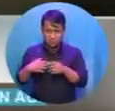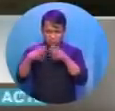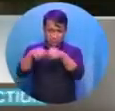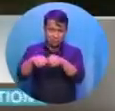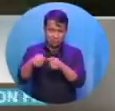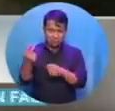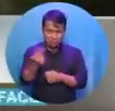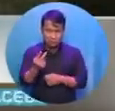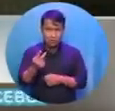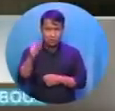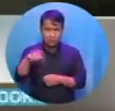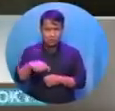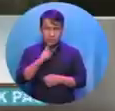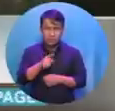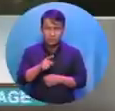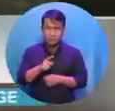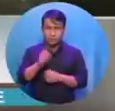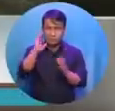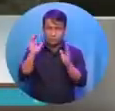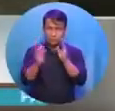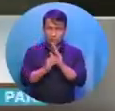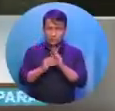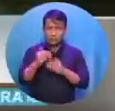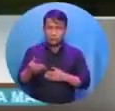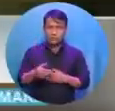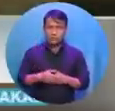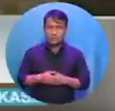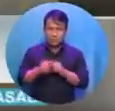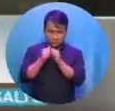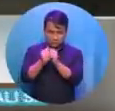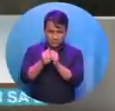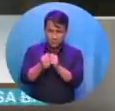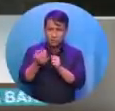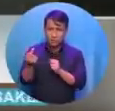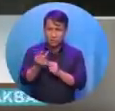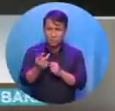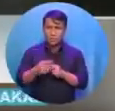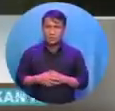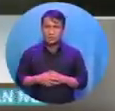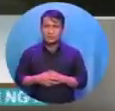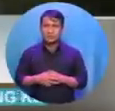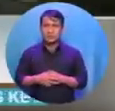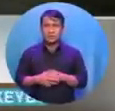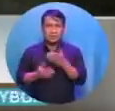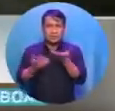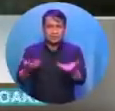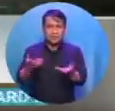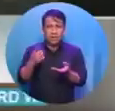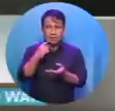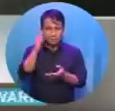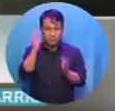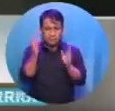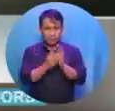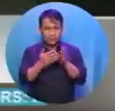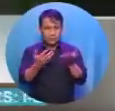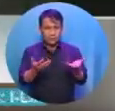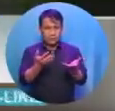silang dalawa. Ang kailangan ko daw po ay picture na magkasama sila. Oh. Eh wala naman po akong